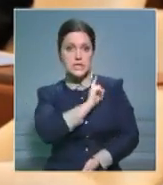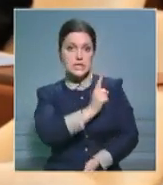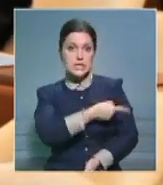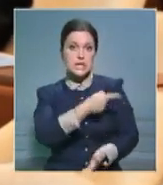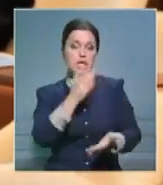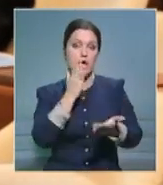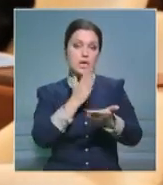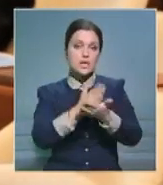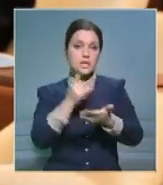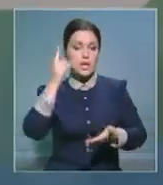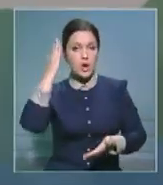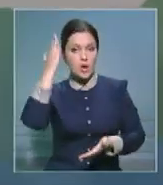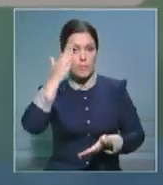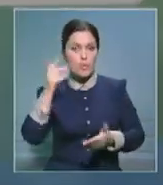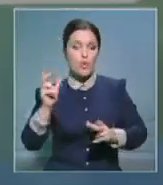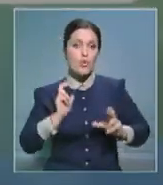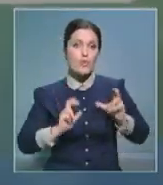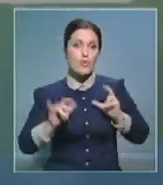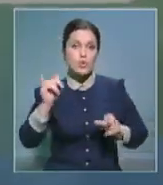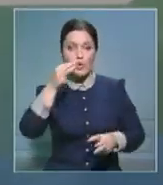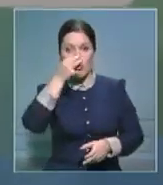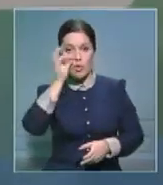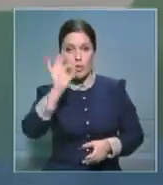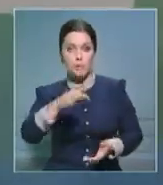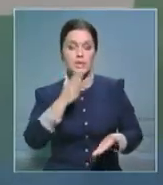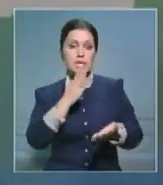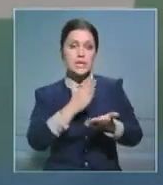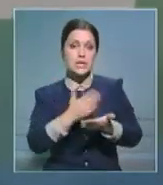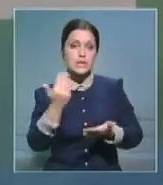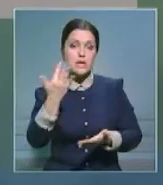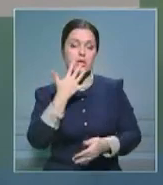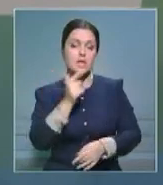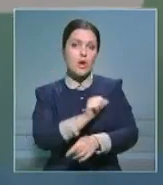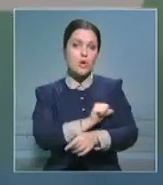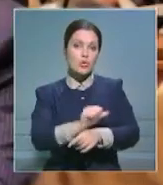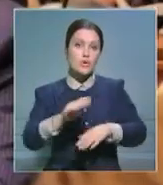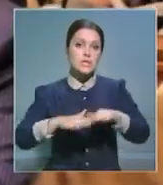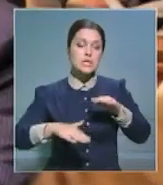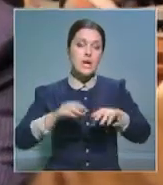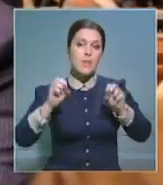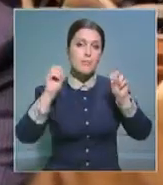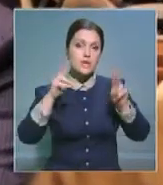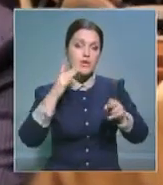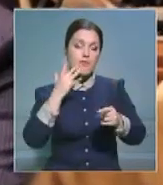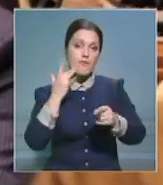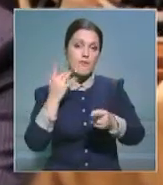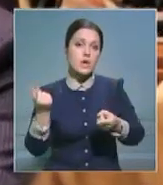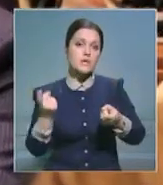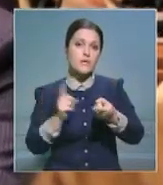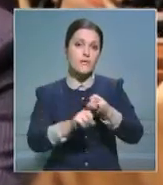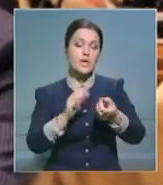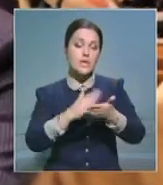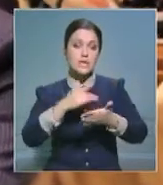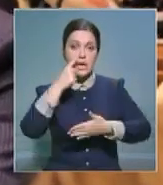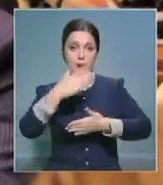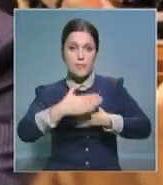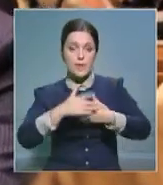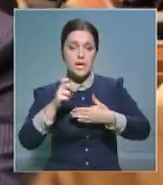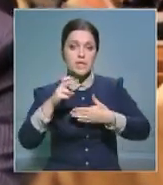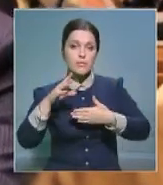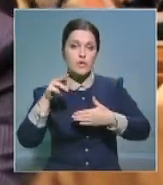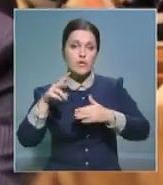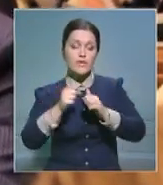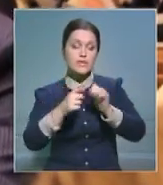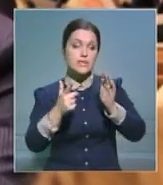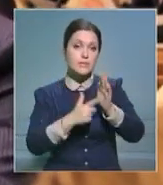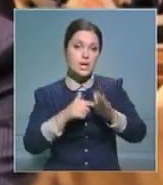концентрация мысли. У вуза немалый опыт в работе с зарубежными экспертами. И чем ближе Экспо-2017, тем работы с экспертами